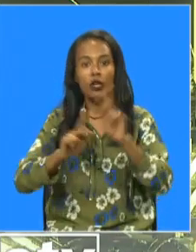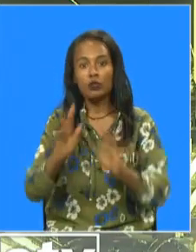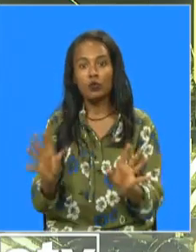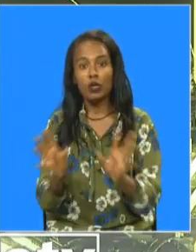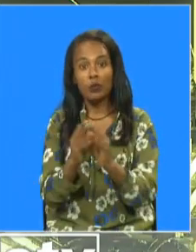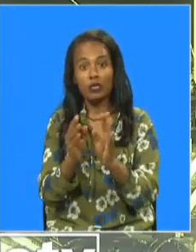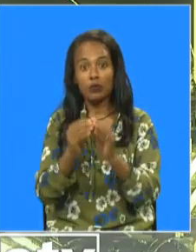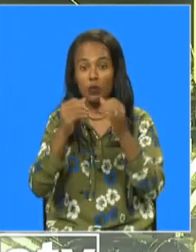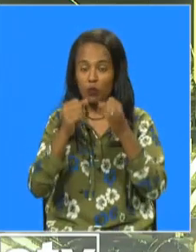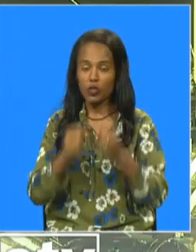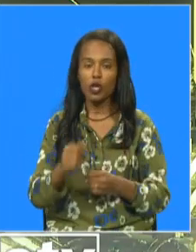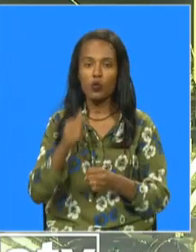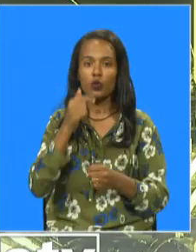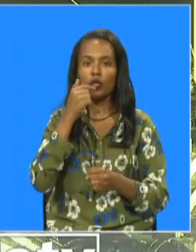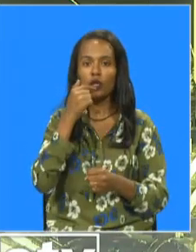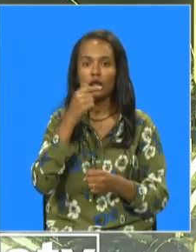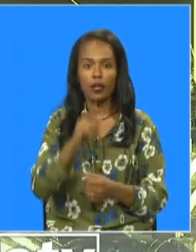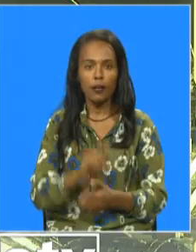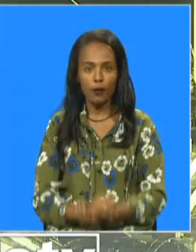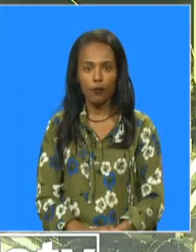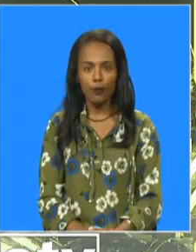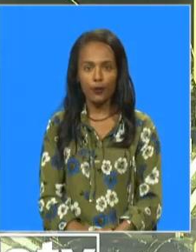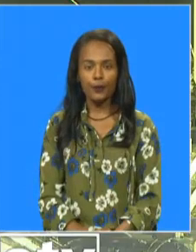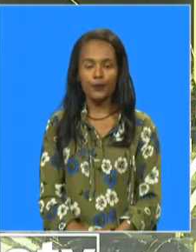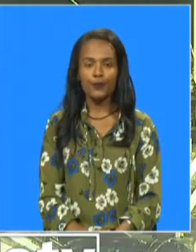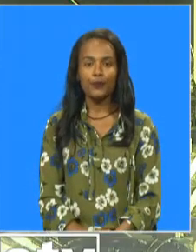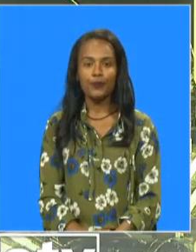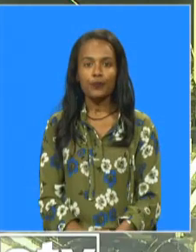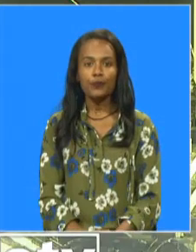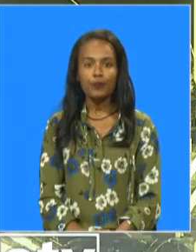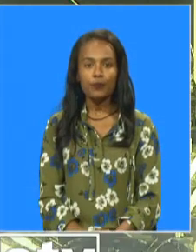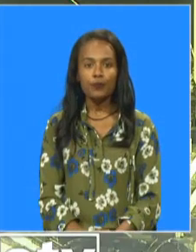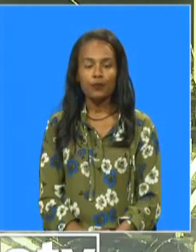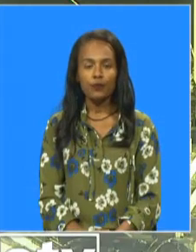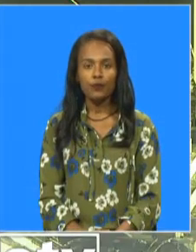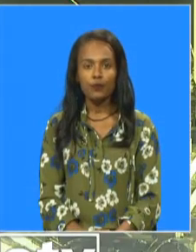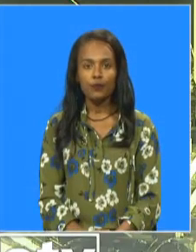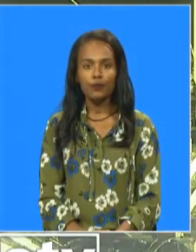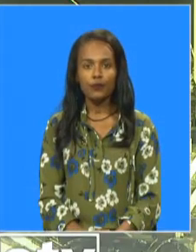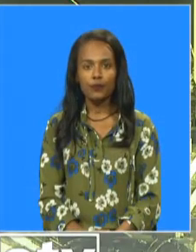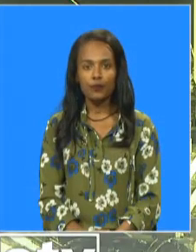ለመሰብሰብ መቻሉን ነው በጋዜጣዊ መግለጫው ላይ የተነገረው።